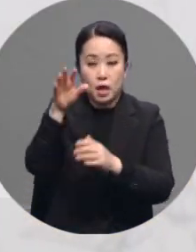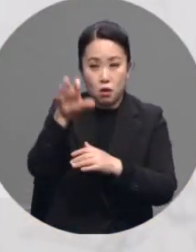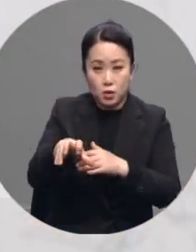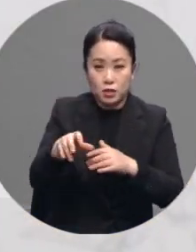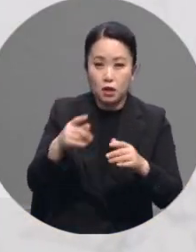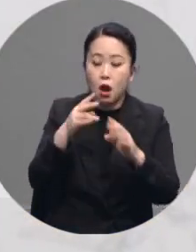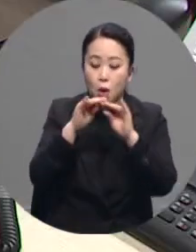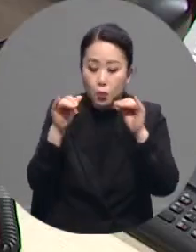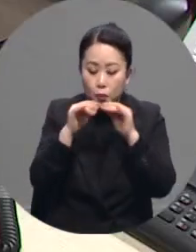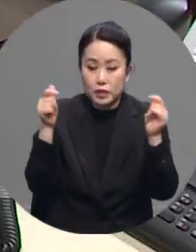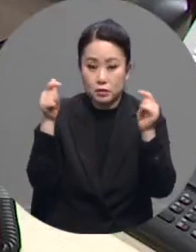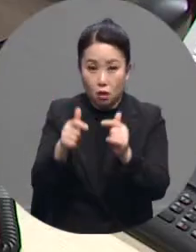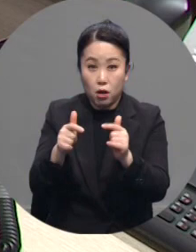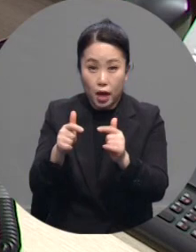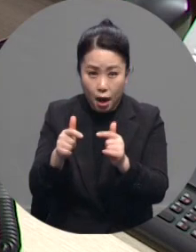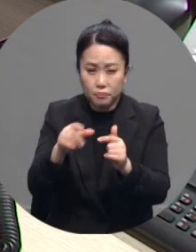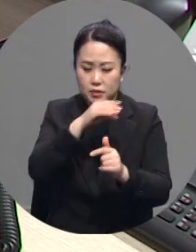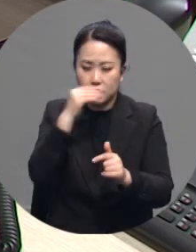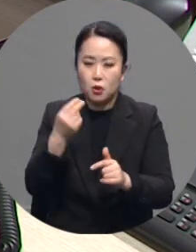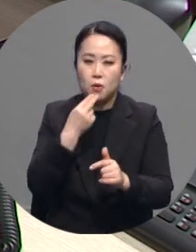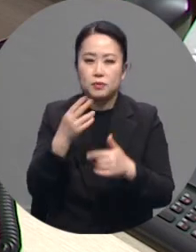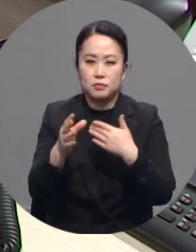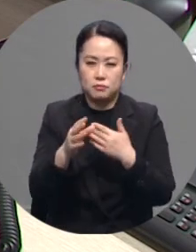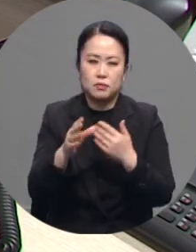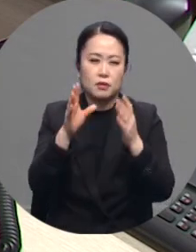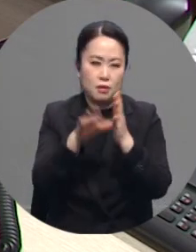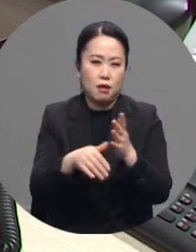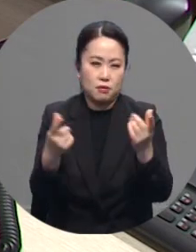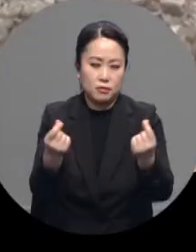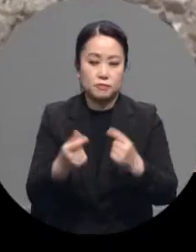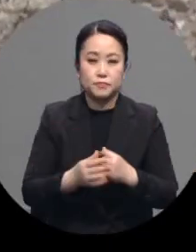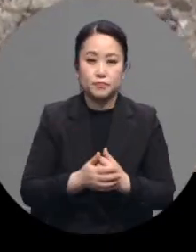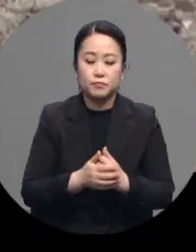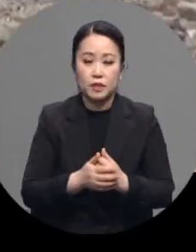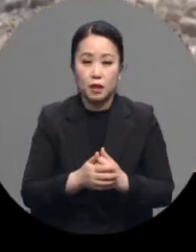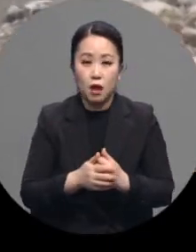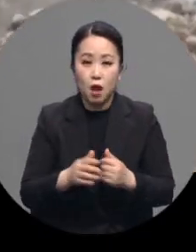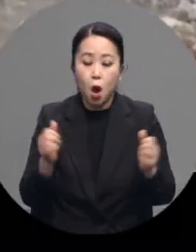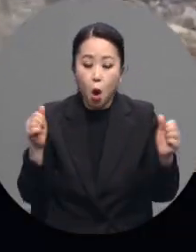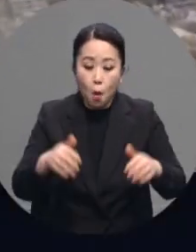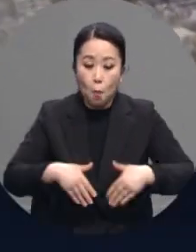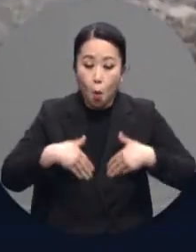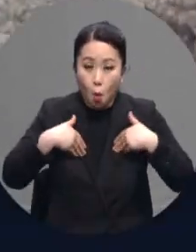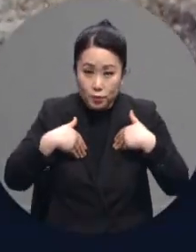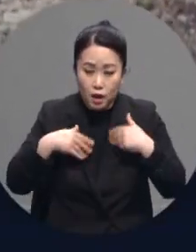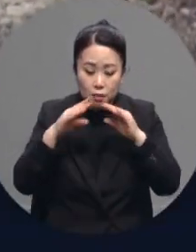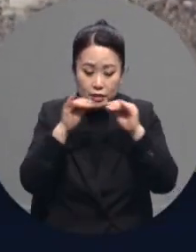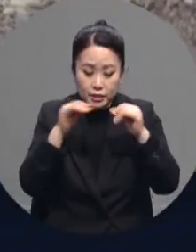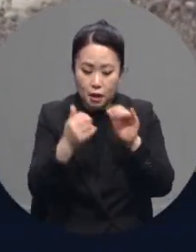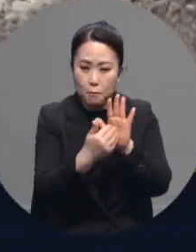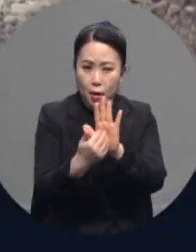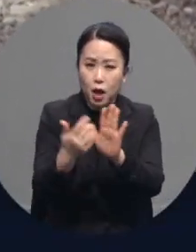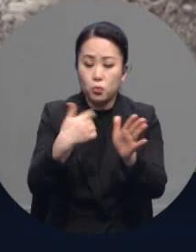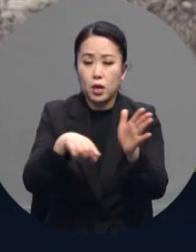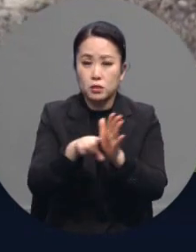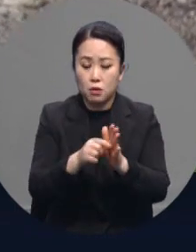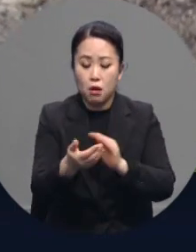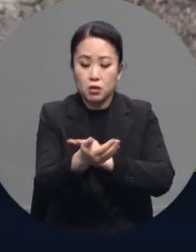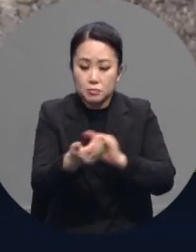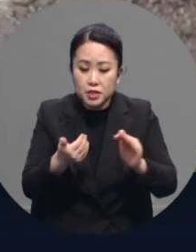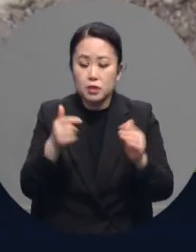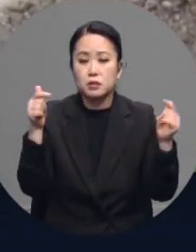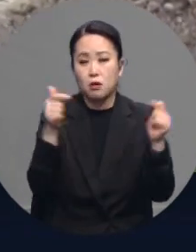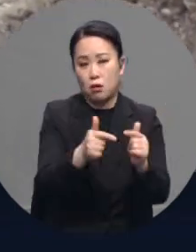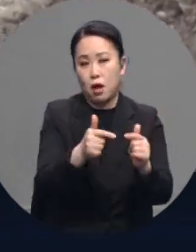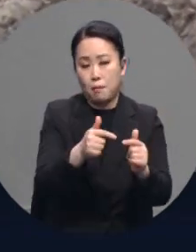저감 조치를 제대로 하지 않은 경우였습니다. 봄철 비산먼지를 예방하기 위해서 사전에 이제 저감하는 그런